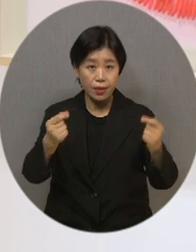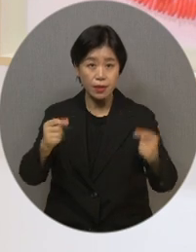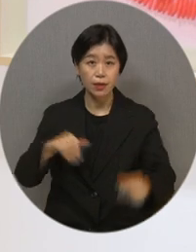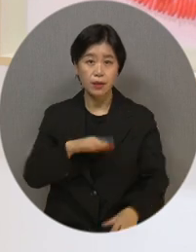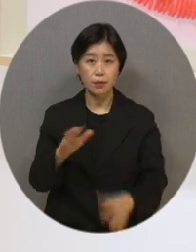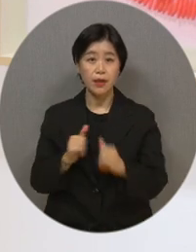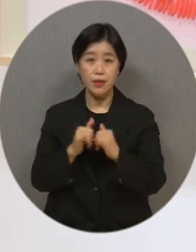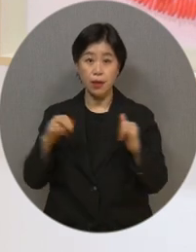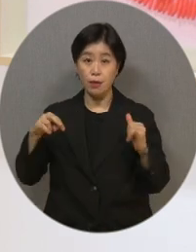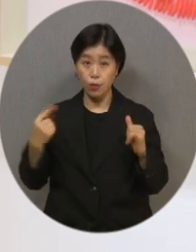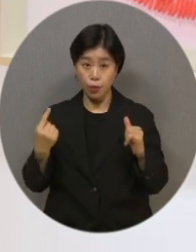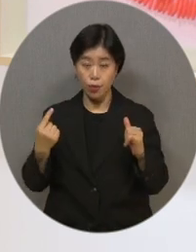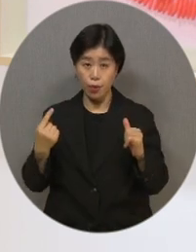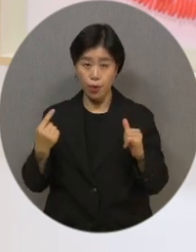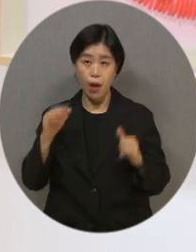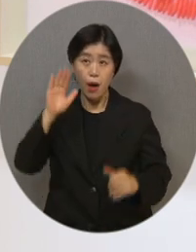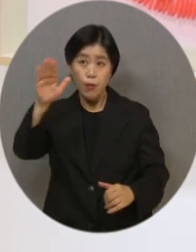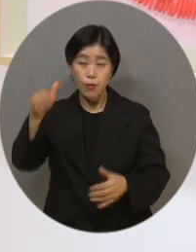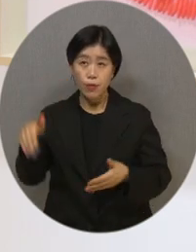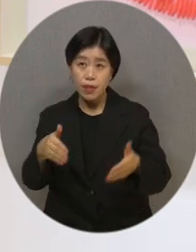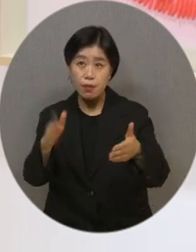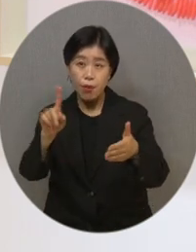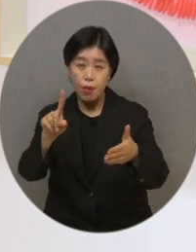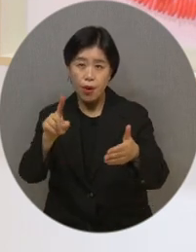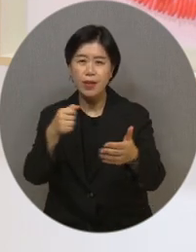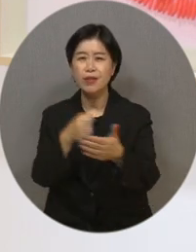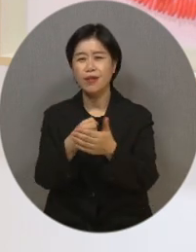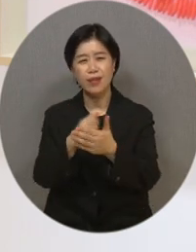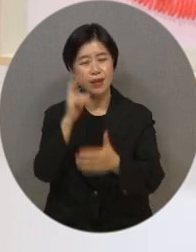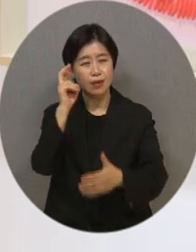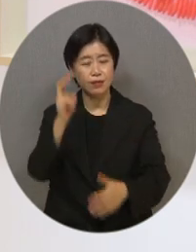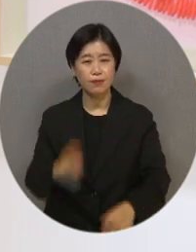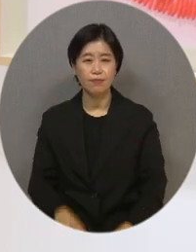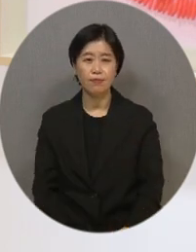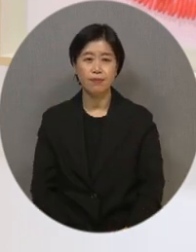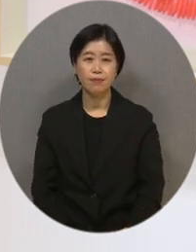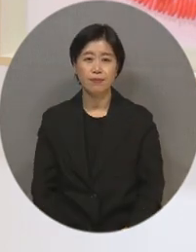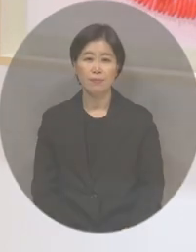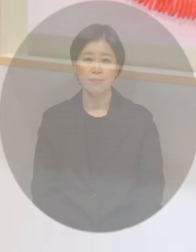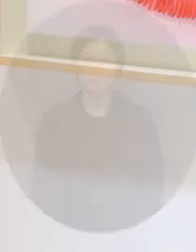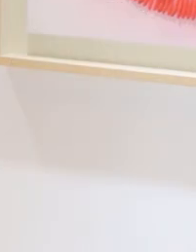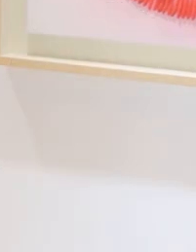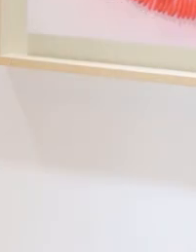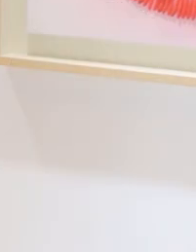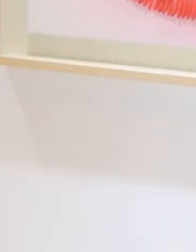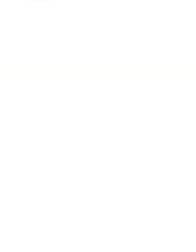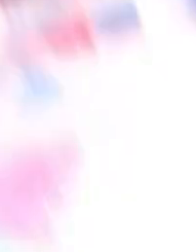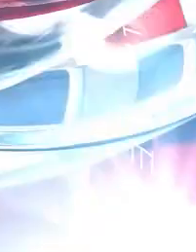선택의 대상이지 않을까 합니다. 복지TV 뉴스 정유정입니다.